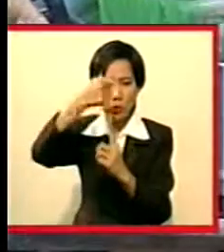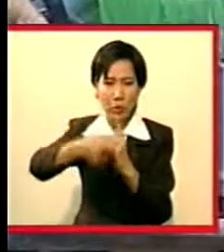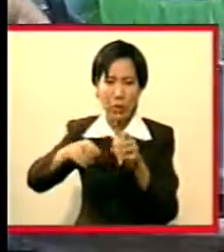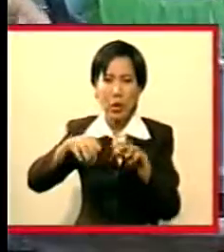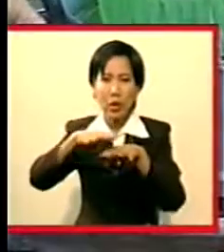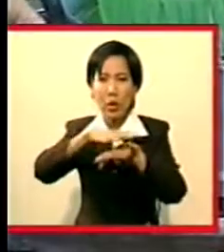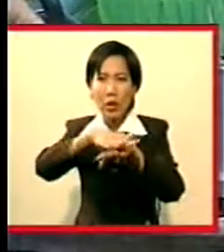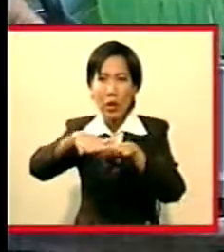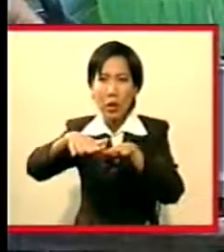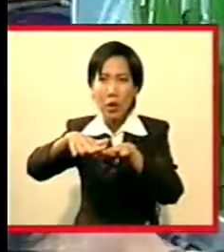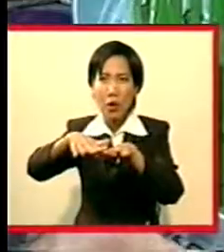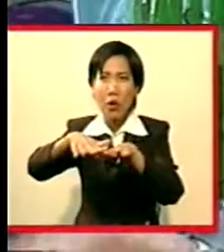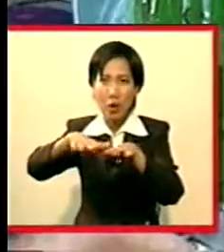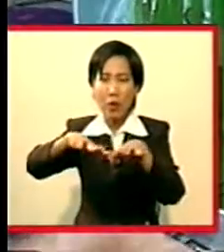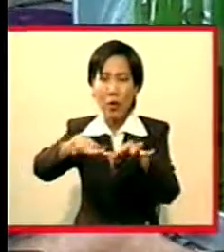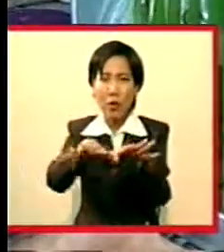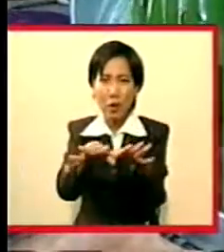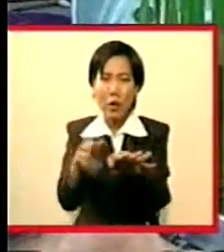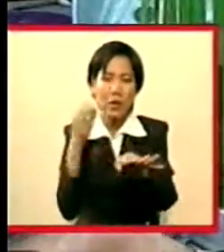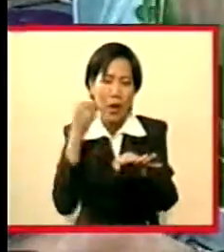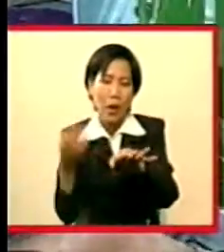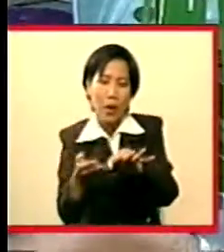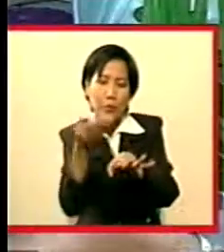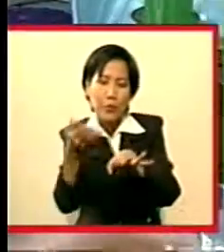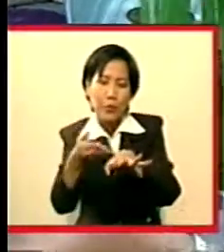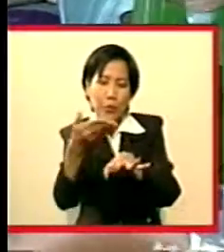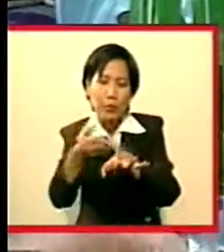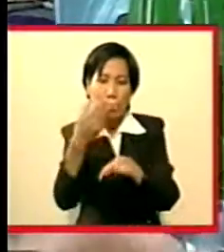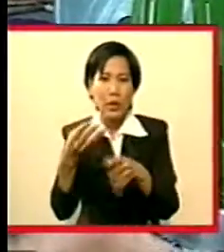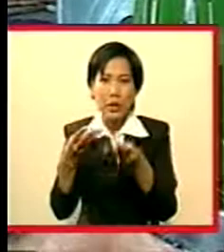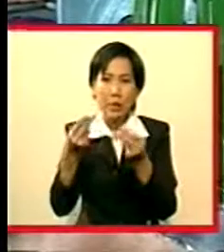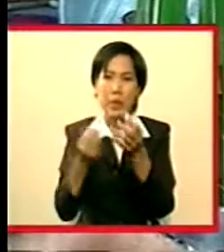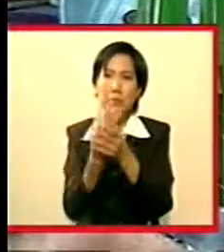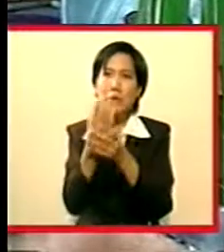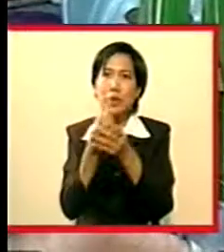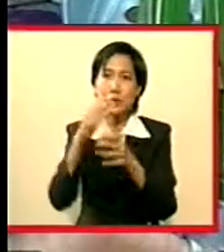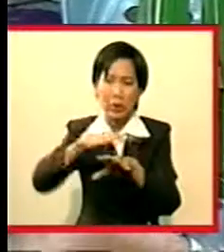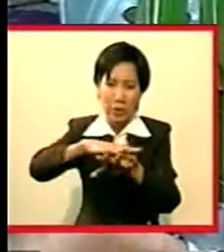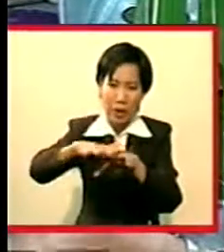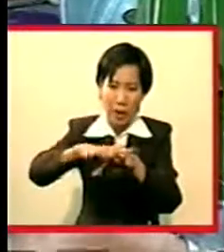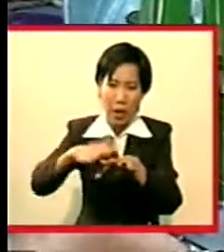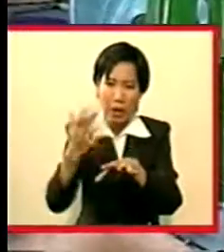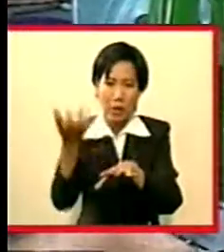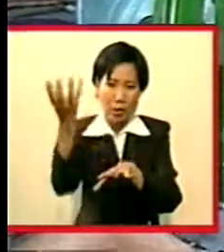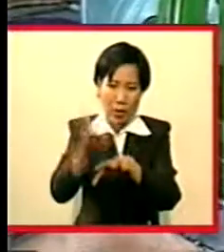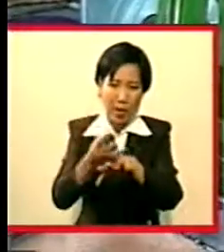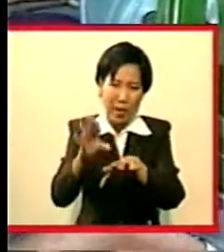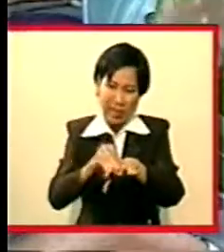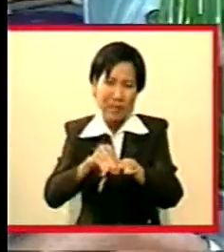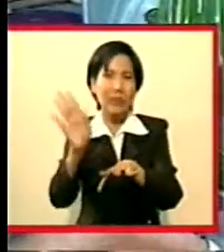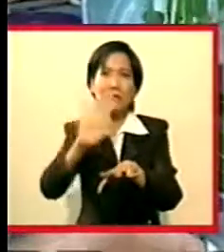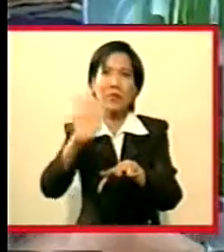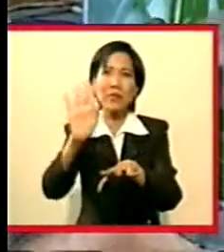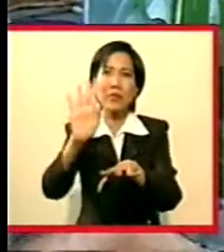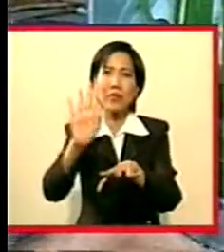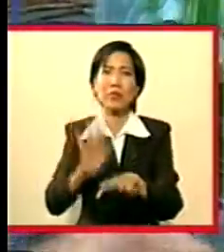ก้นรังถึงเพื่อที่จะให้ไอ้น้ำเดือดผ่านขึ้นมาได้ควรใช้น้ำมันพืชทาใบตองก่อนเพื่อไม่ให้ฟักทองติดใบ